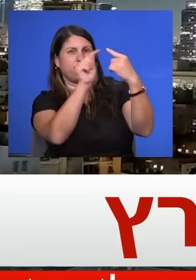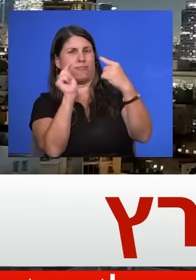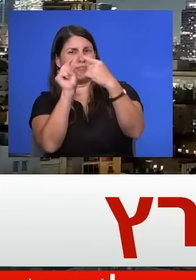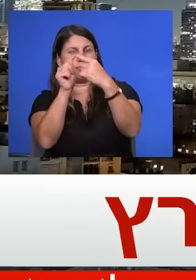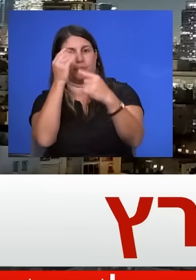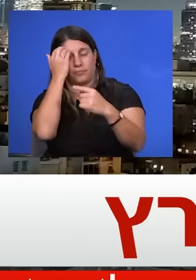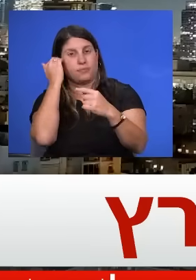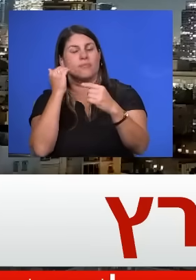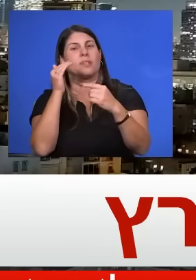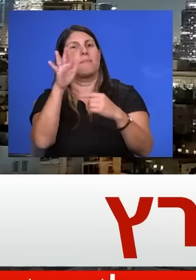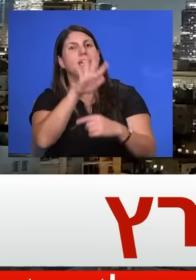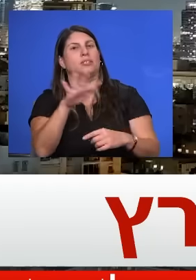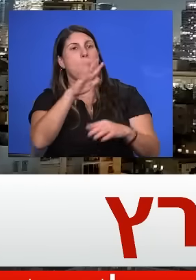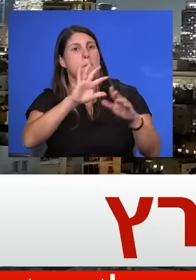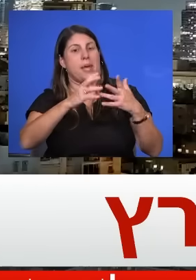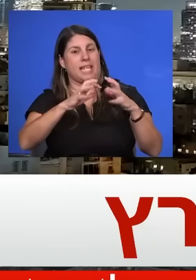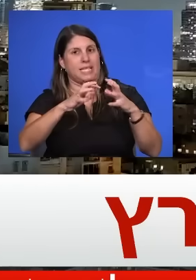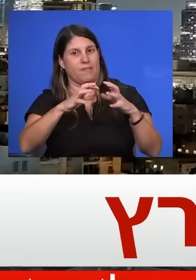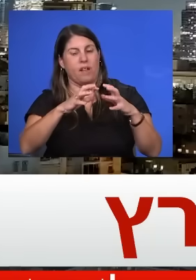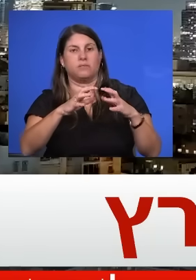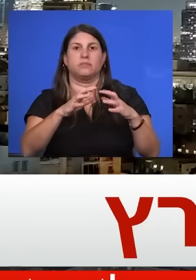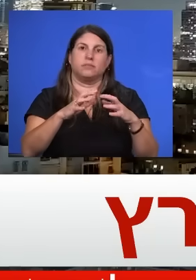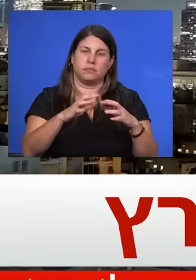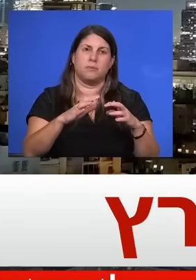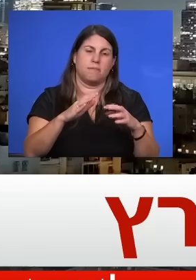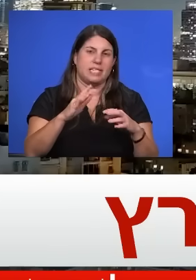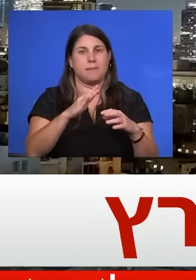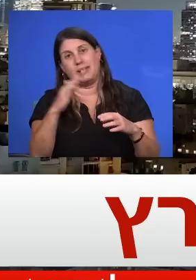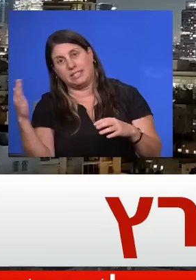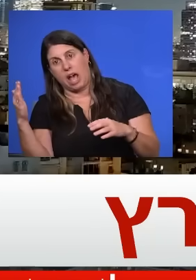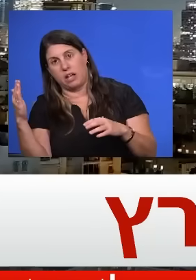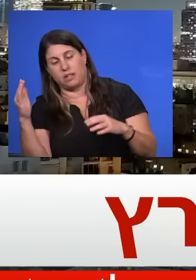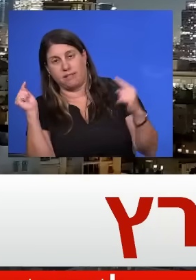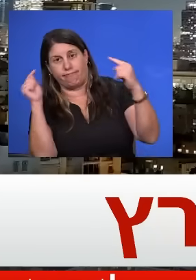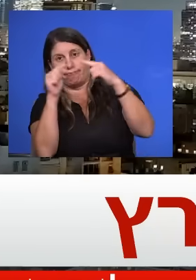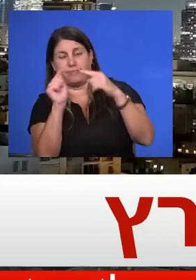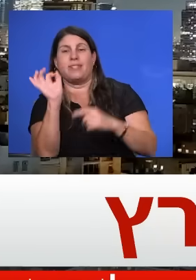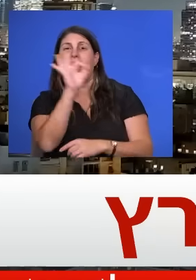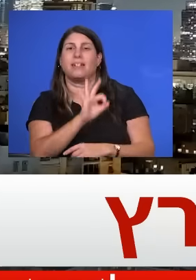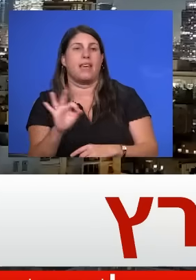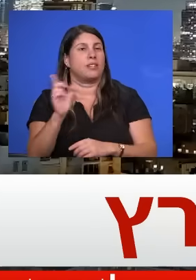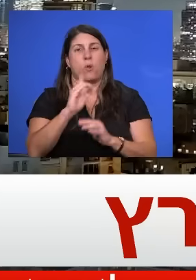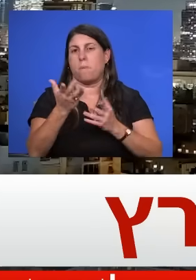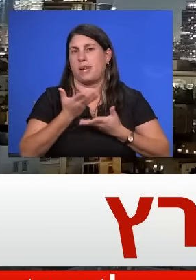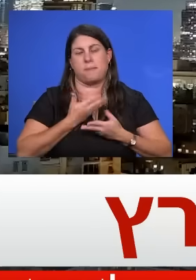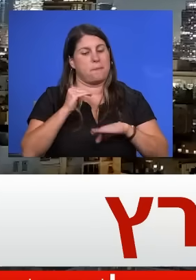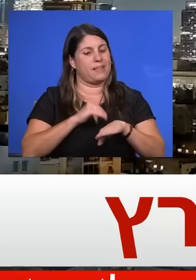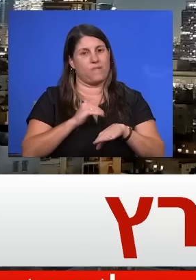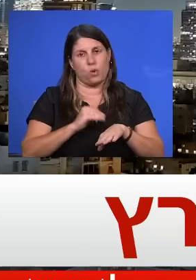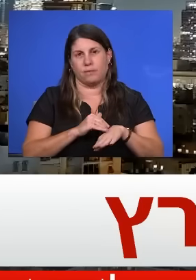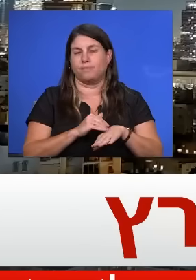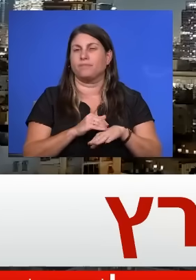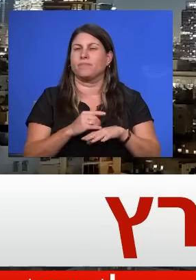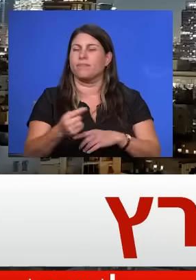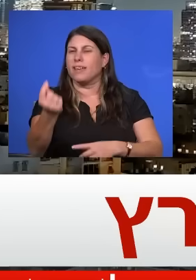תקווה. ככה ממזרח אלינו כרגע עדיין לא מתקבלים דיווחים על נפילות או